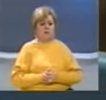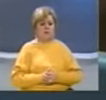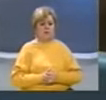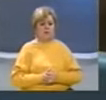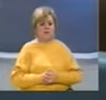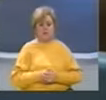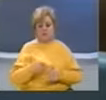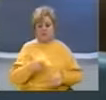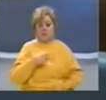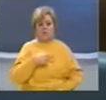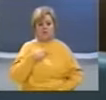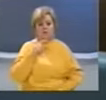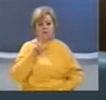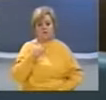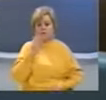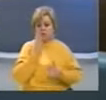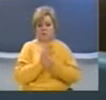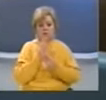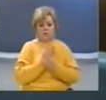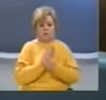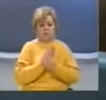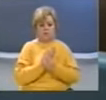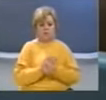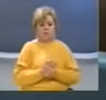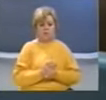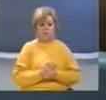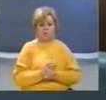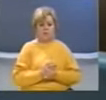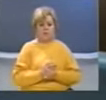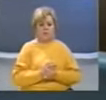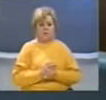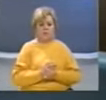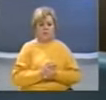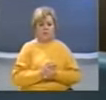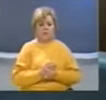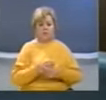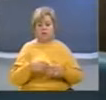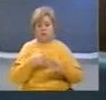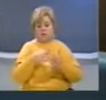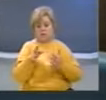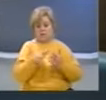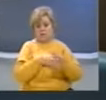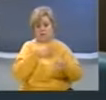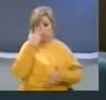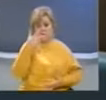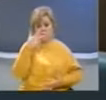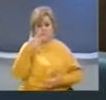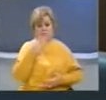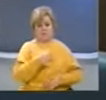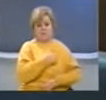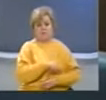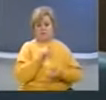Unë këtu madje kam edhe një dokument tjetër në 3 kolona, ndryshimet e këtij drafti brenda një